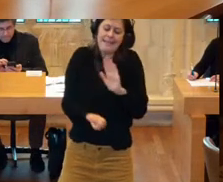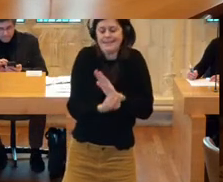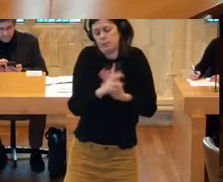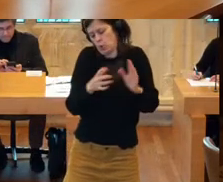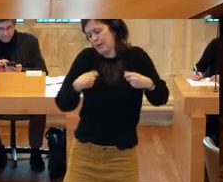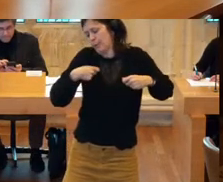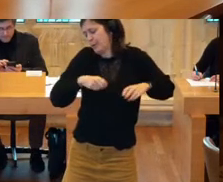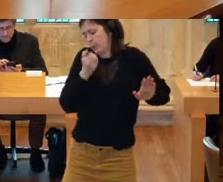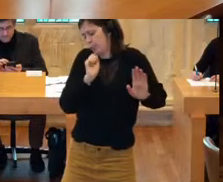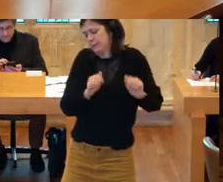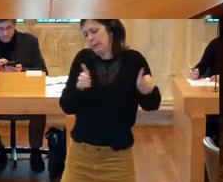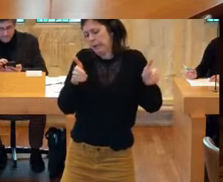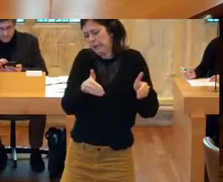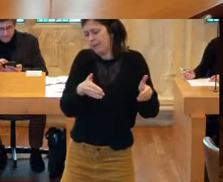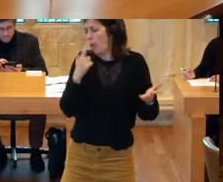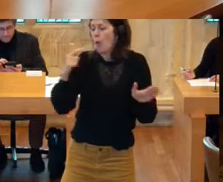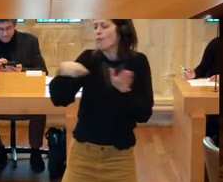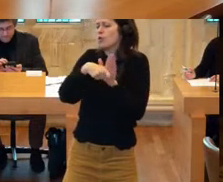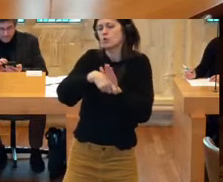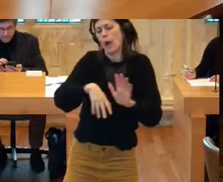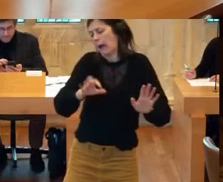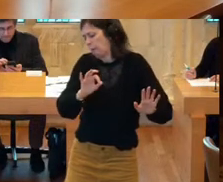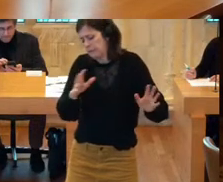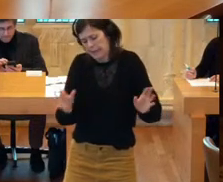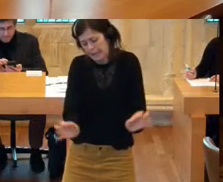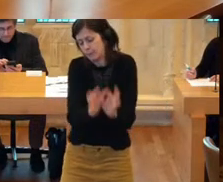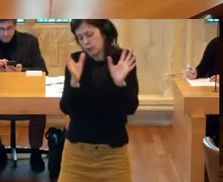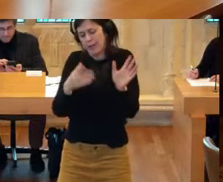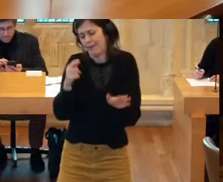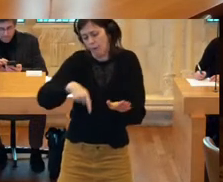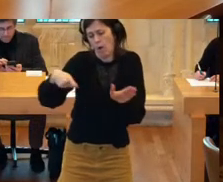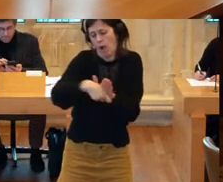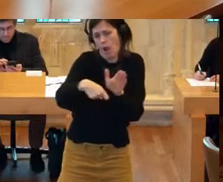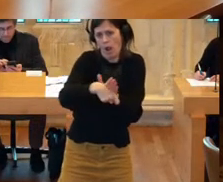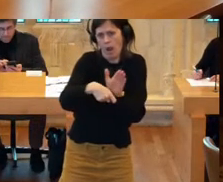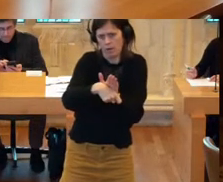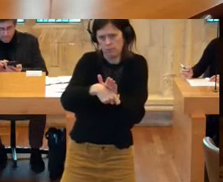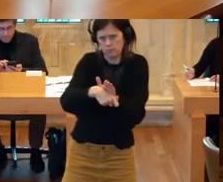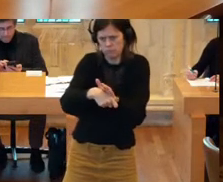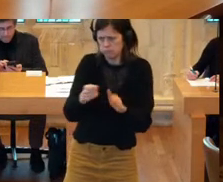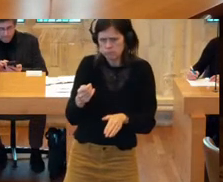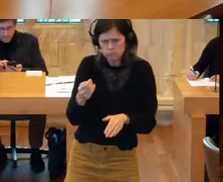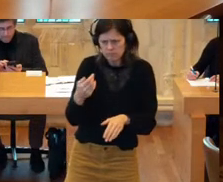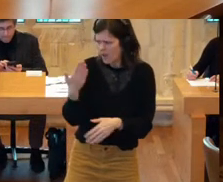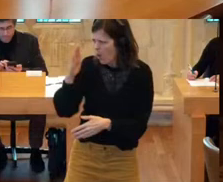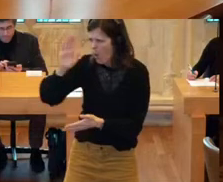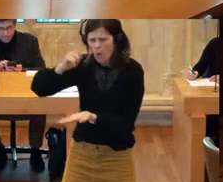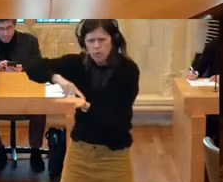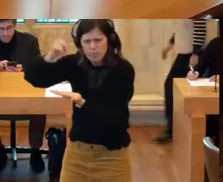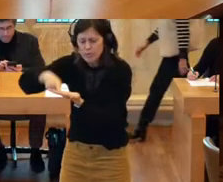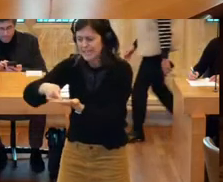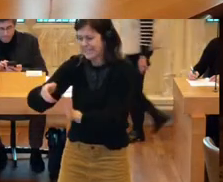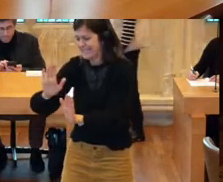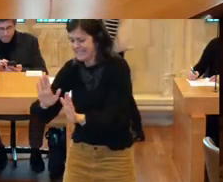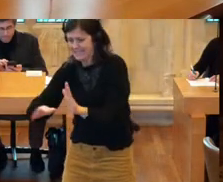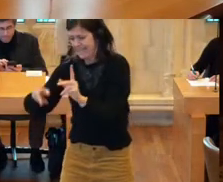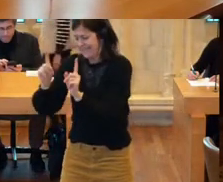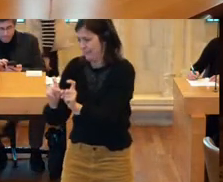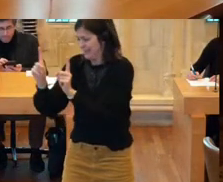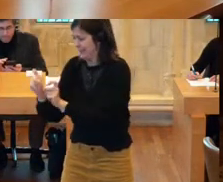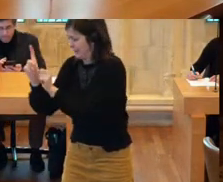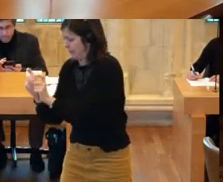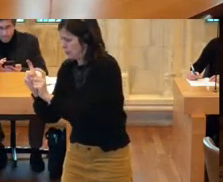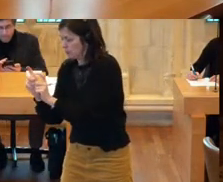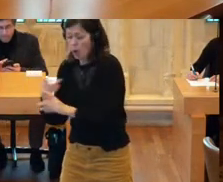compris en ce qui concerne son financement. Là où tous les budgets sont restreints, les milliards sont là, envoyés